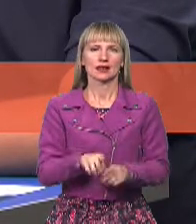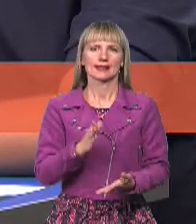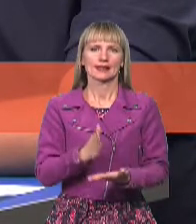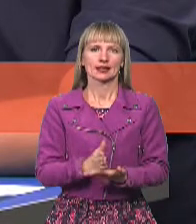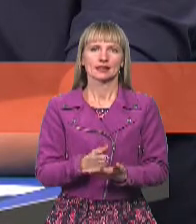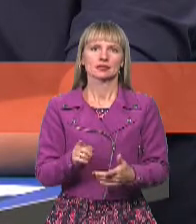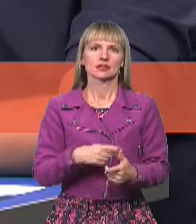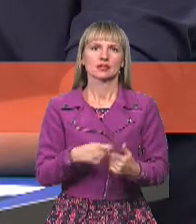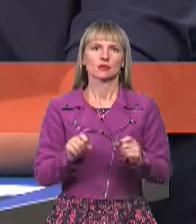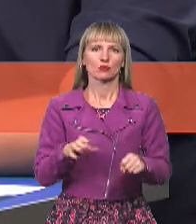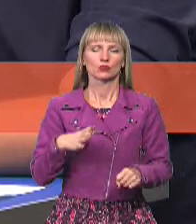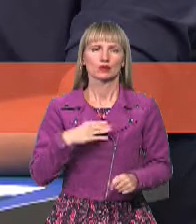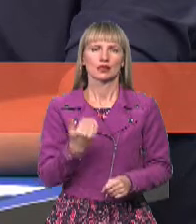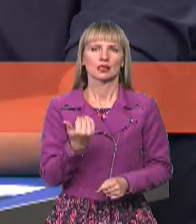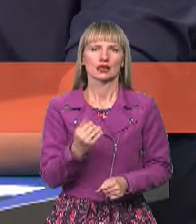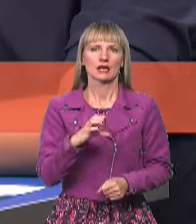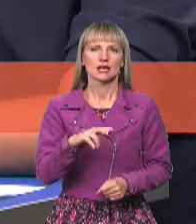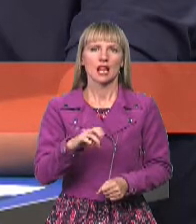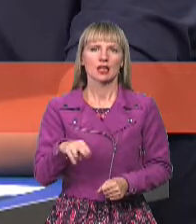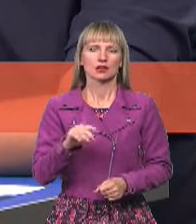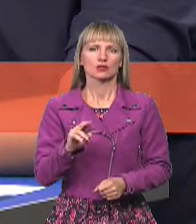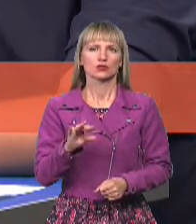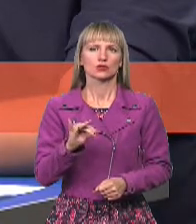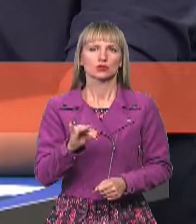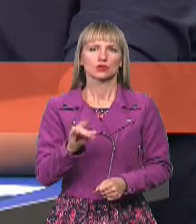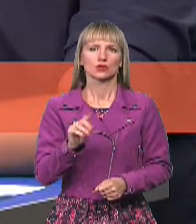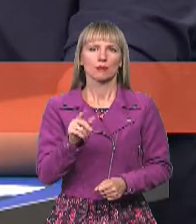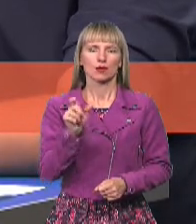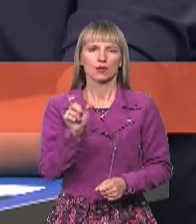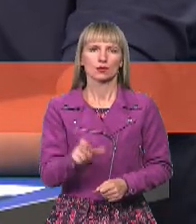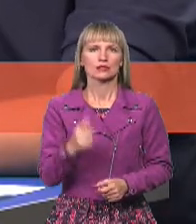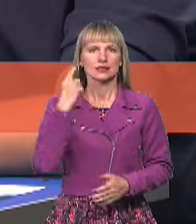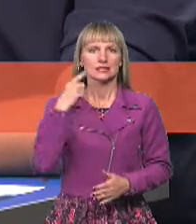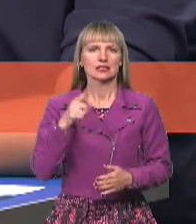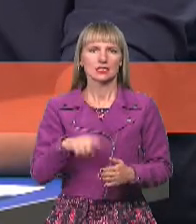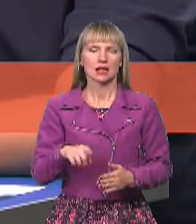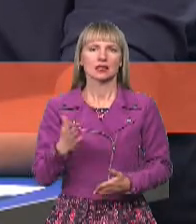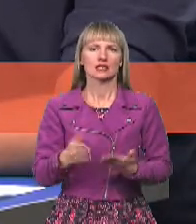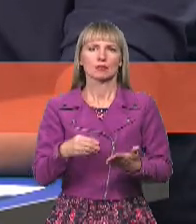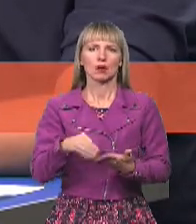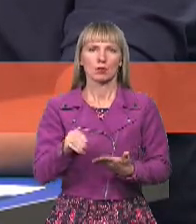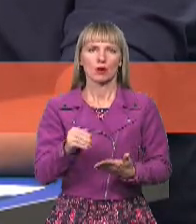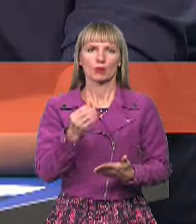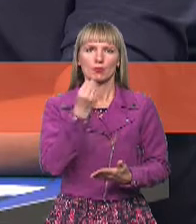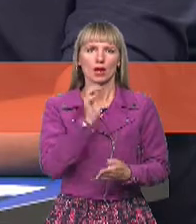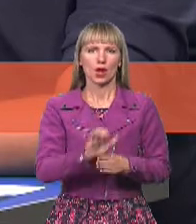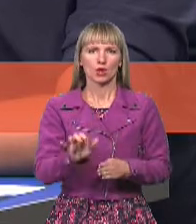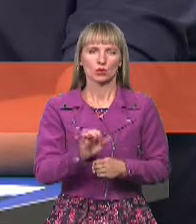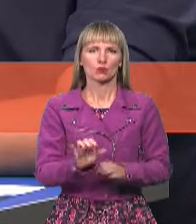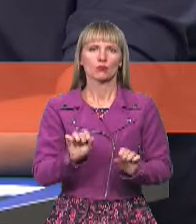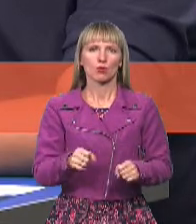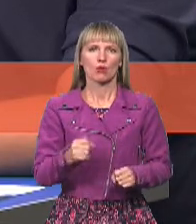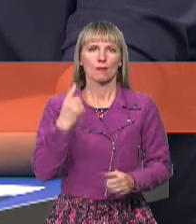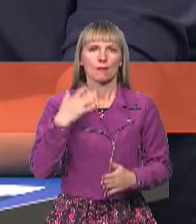их следы, дабы потребитель, знав, покупая определенный продукт, мог определить для